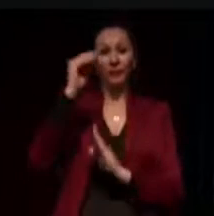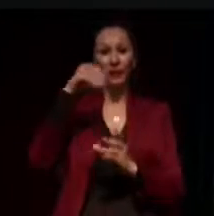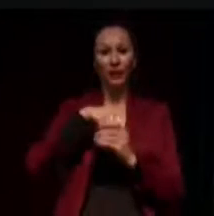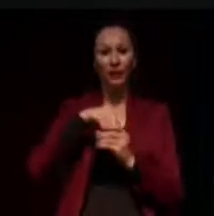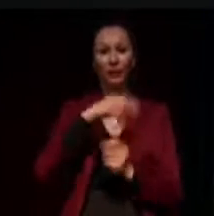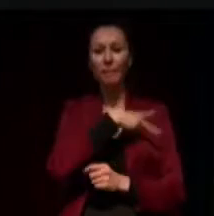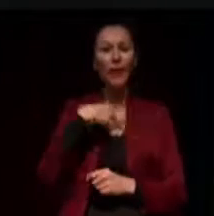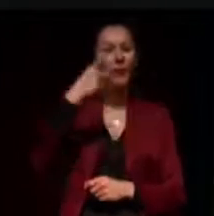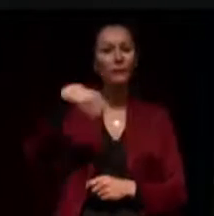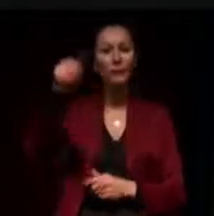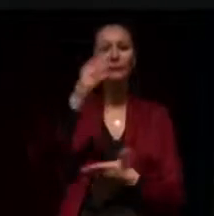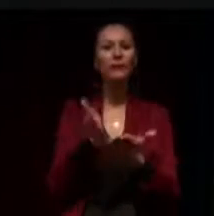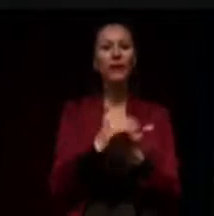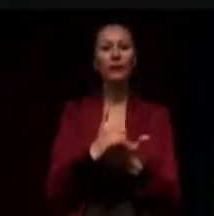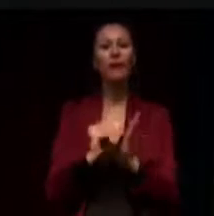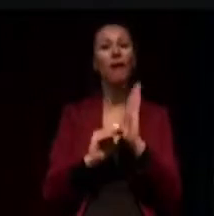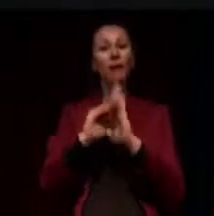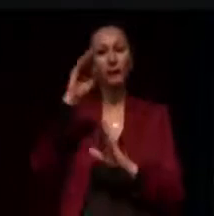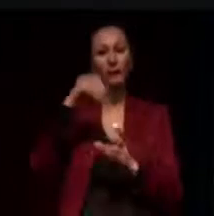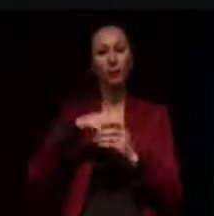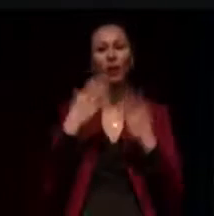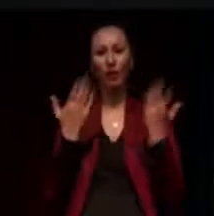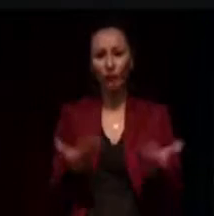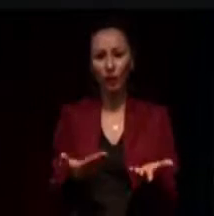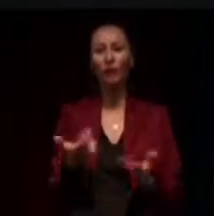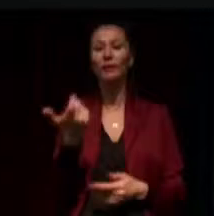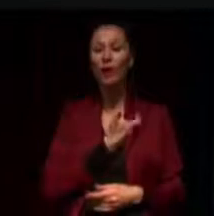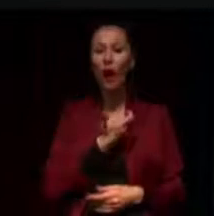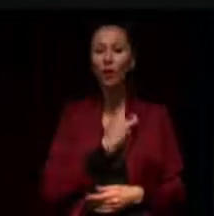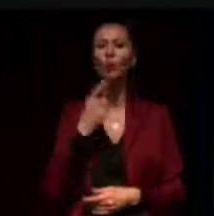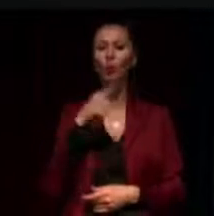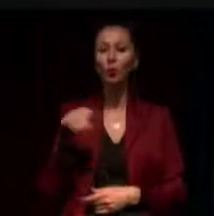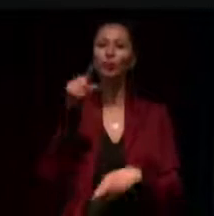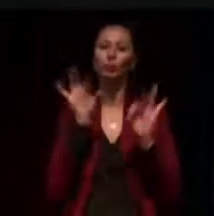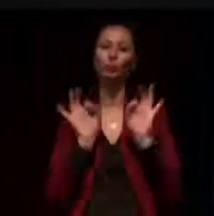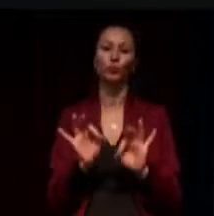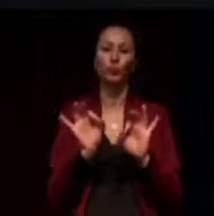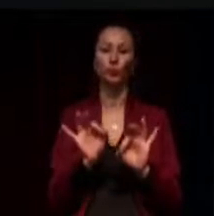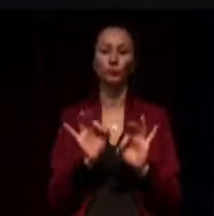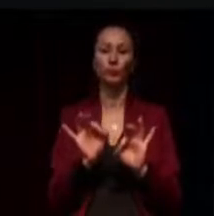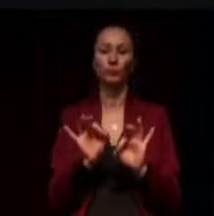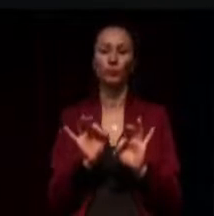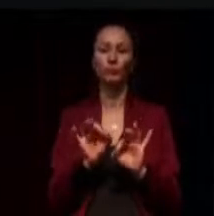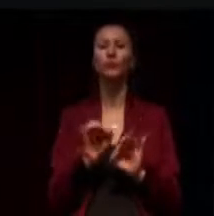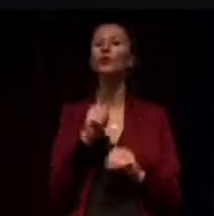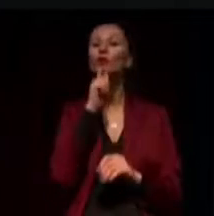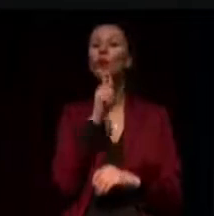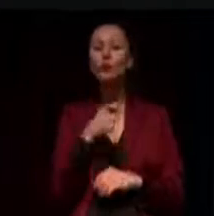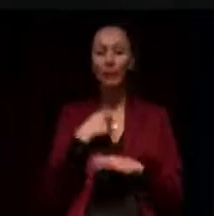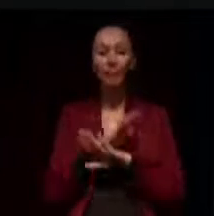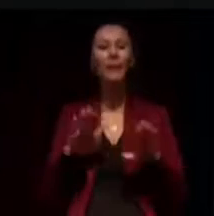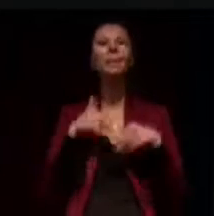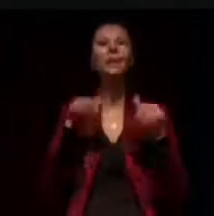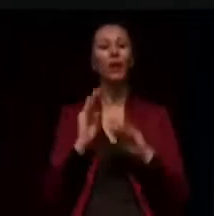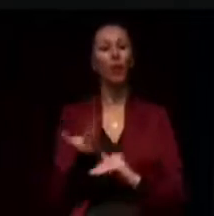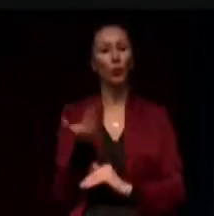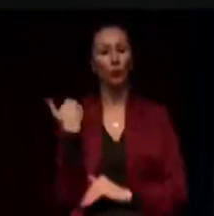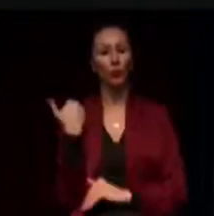arttırmaları, belediyelerin gelirlerini arttırmaları ancak kanun ile mümkündür. Sözlerimi bitirmeden